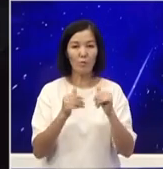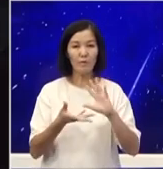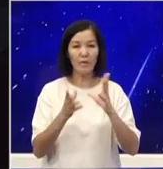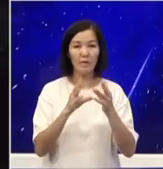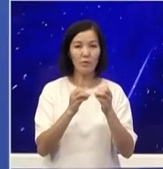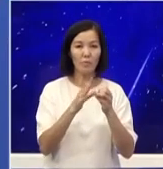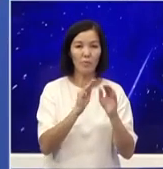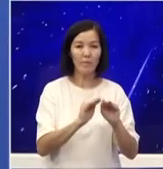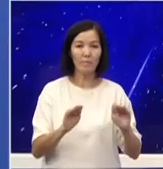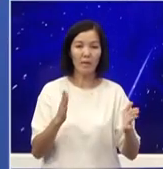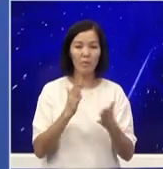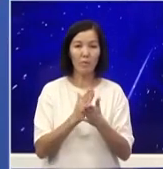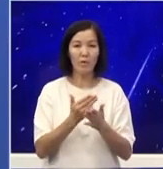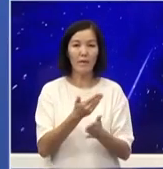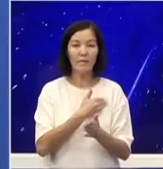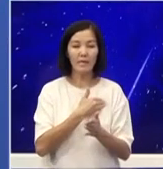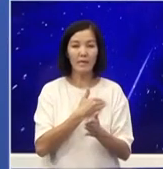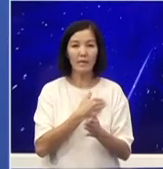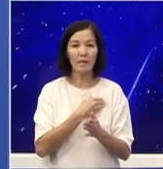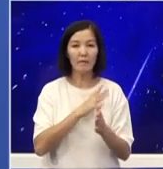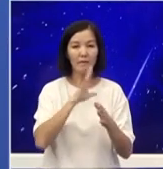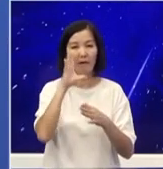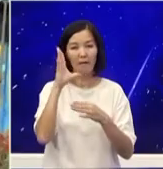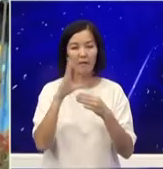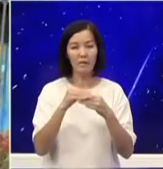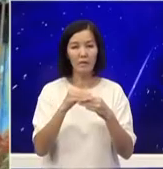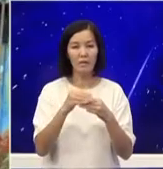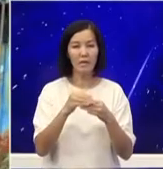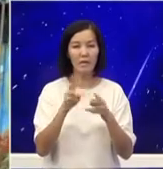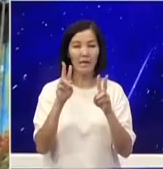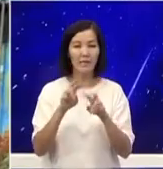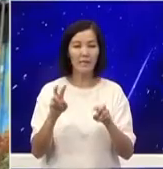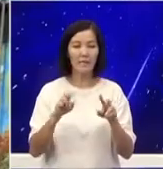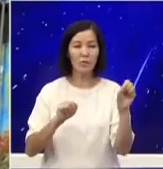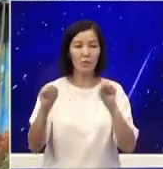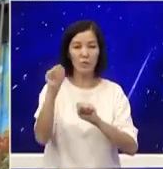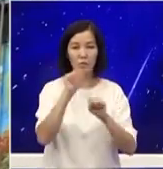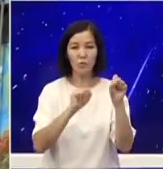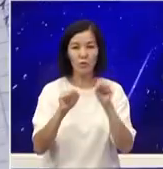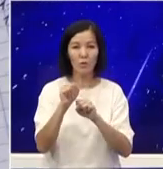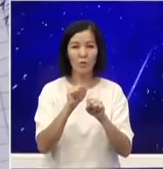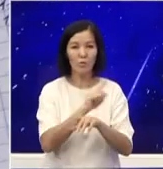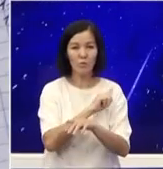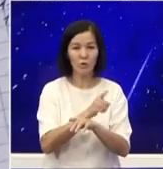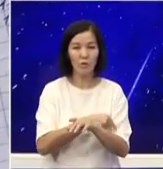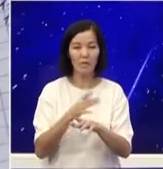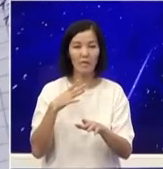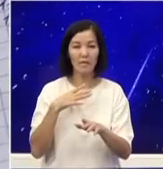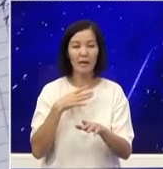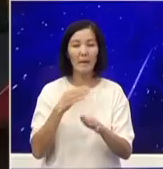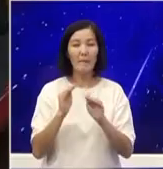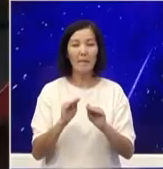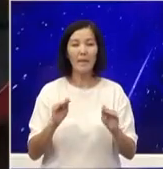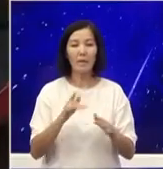тиіс. Бүлдіршіндердің дене қызуы күніне 2 уақыт өлшеніп, ғимаратты дезинфекциялау шаралары 3 есеге күшейтілді. Сонымен қоса